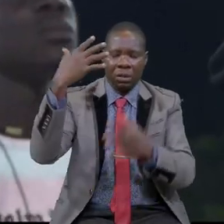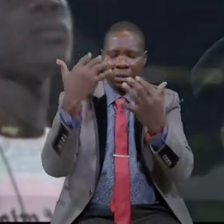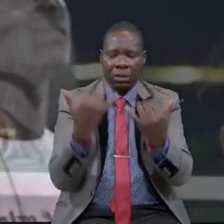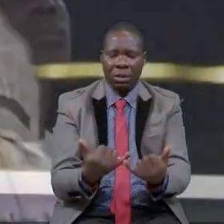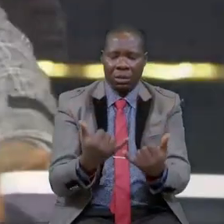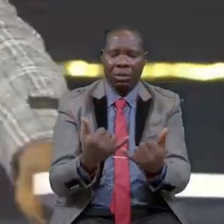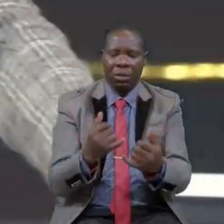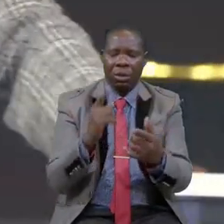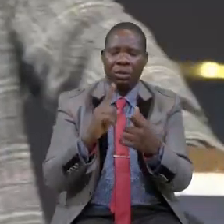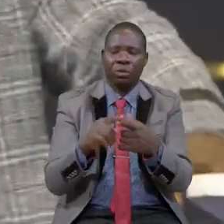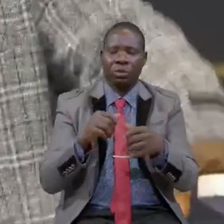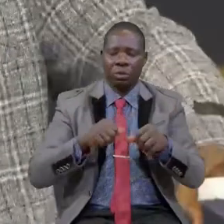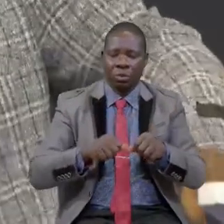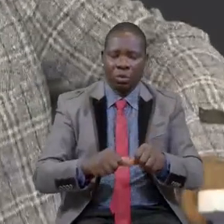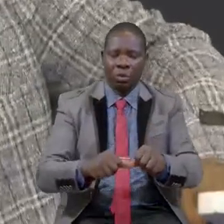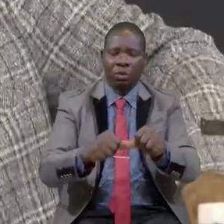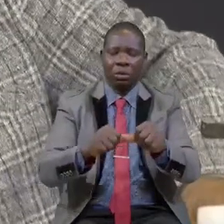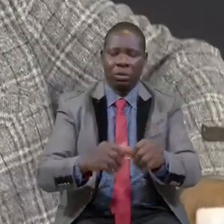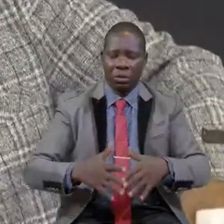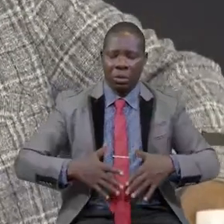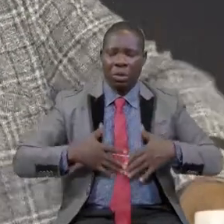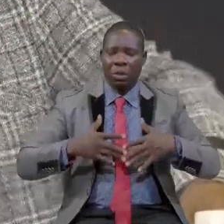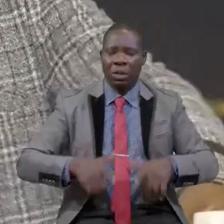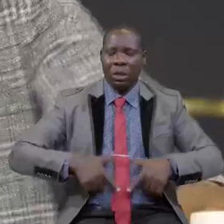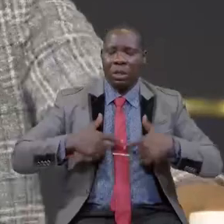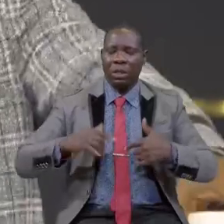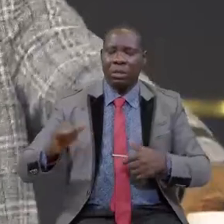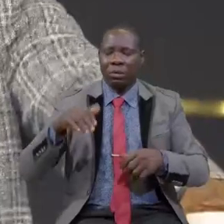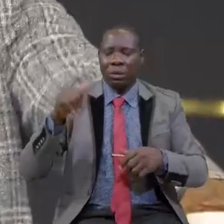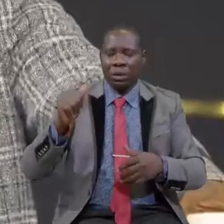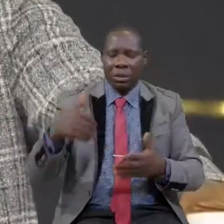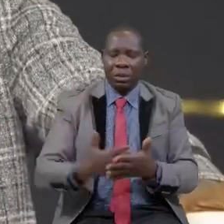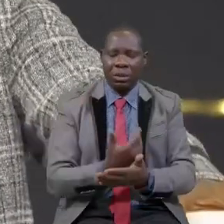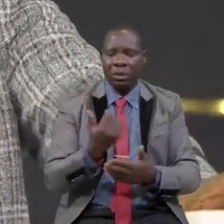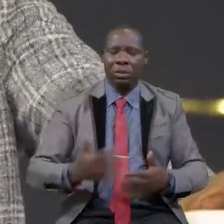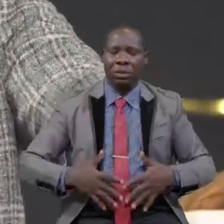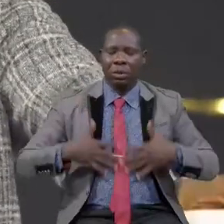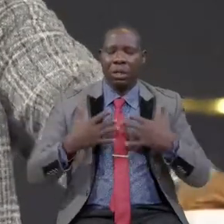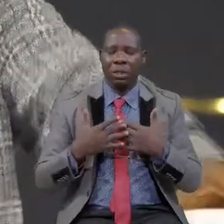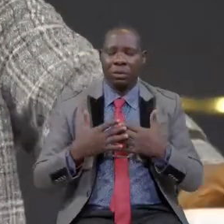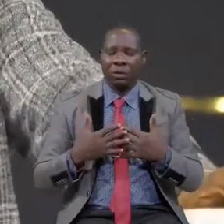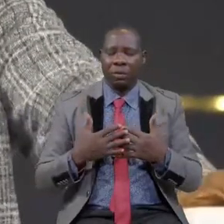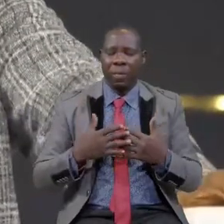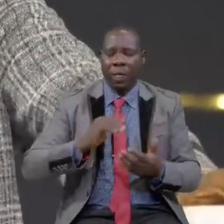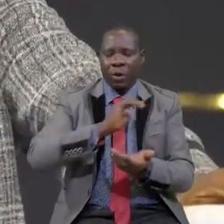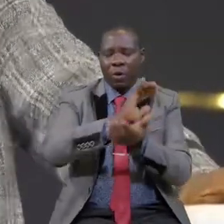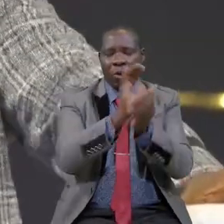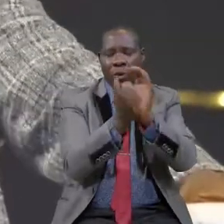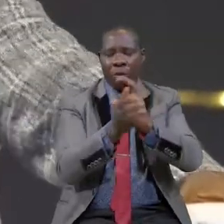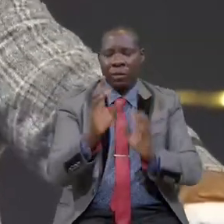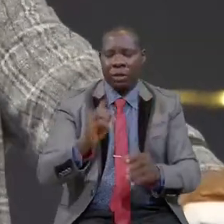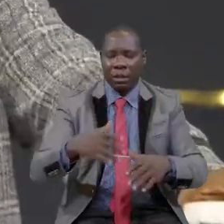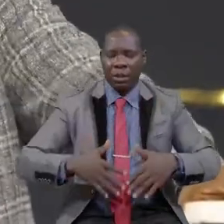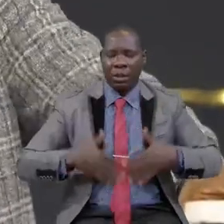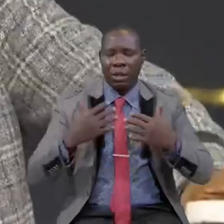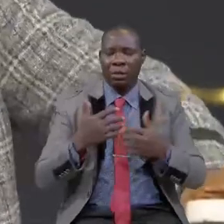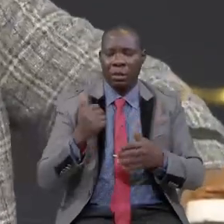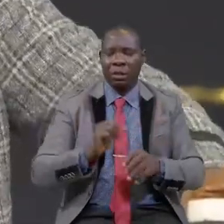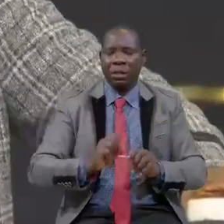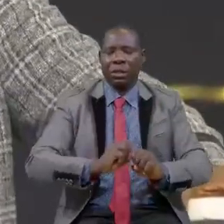maintenant pour continuer à mener une nouvelle vie, une vie convertie, une